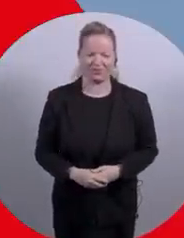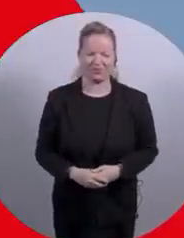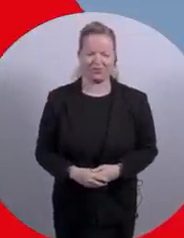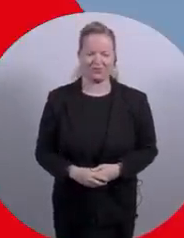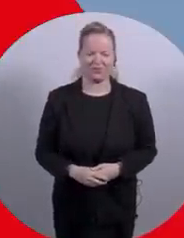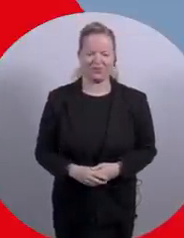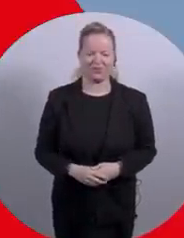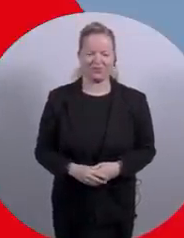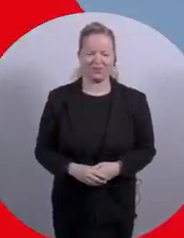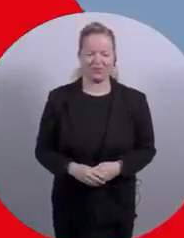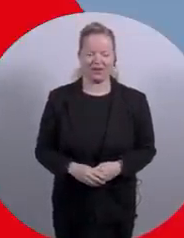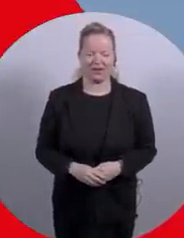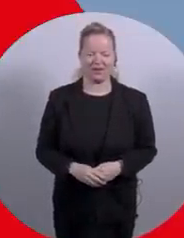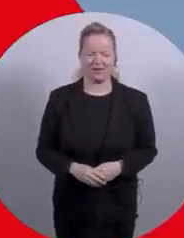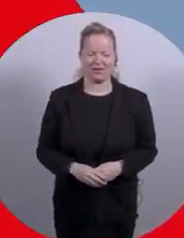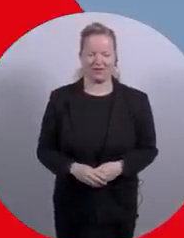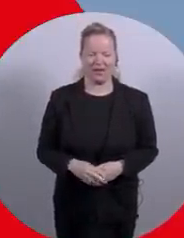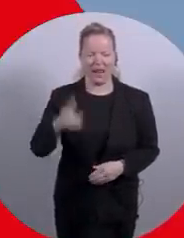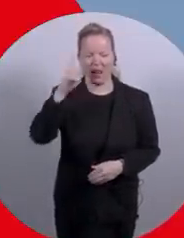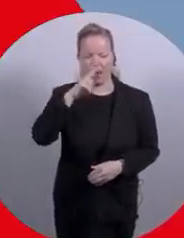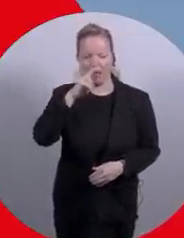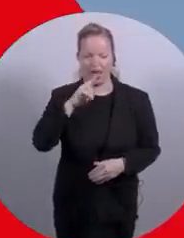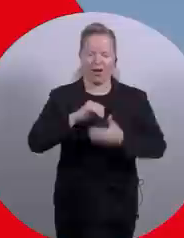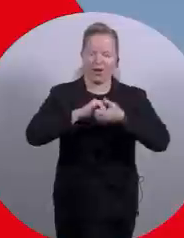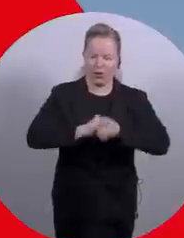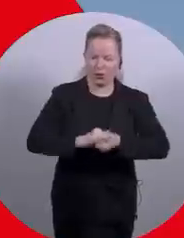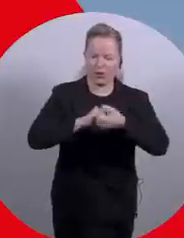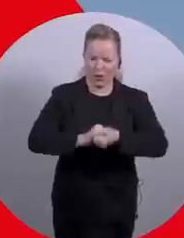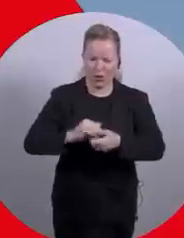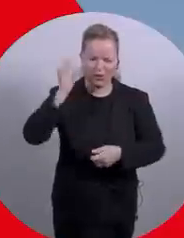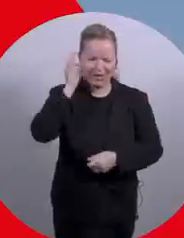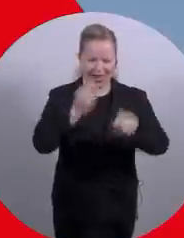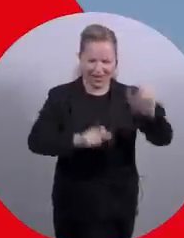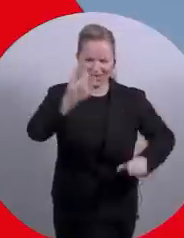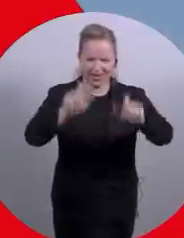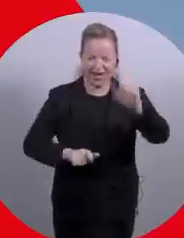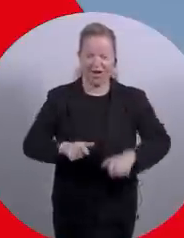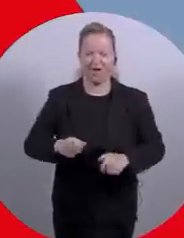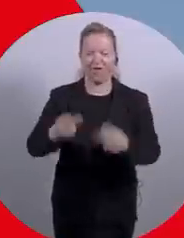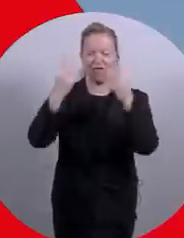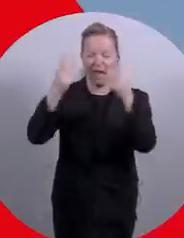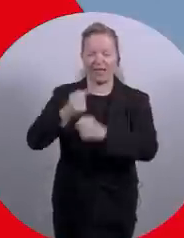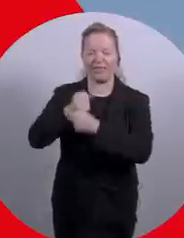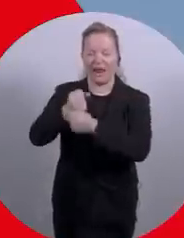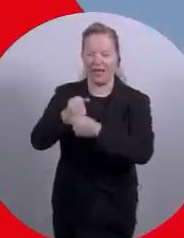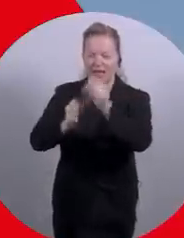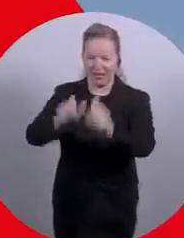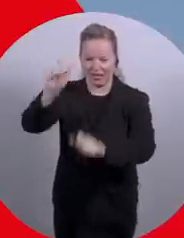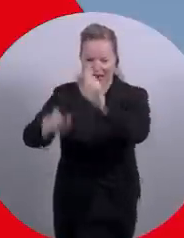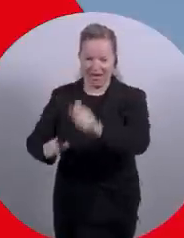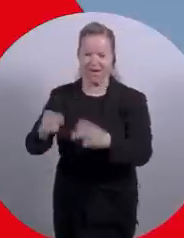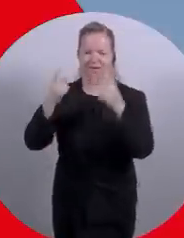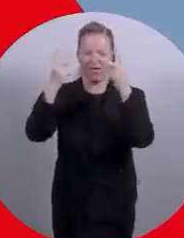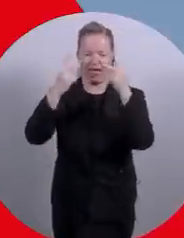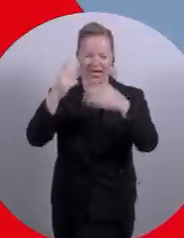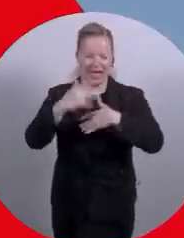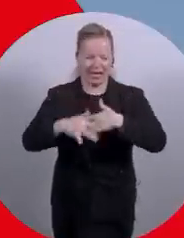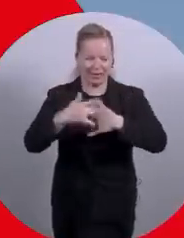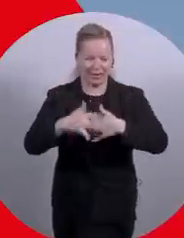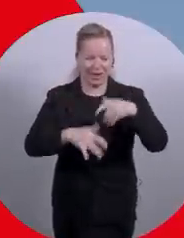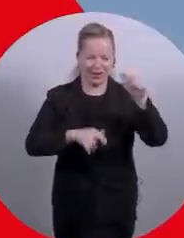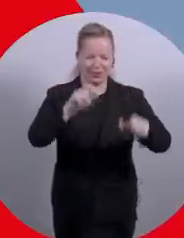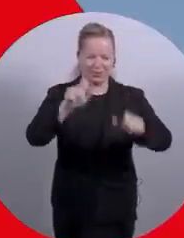Liebe GenossInnen Liebe genossenwerte Delegierte werte Gäste Werte